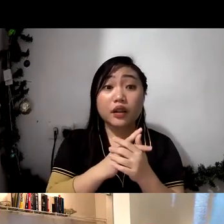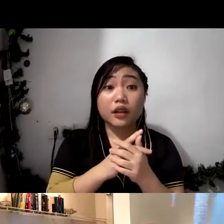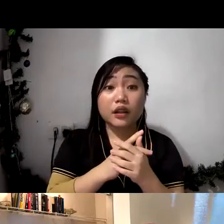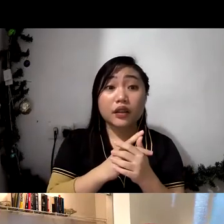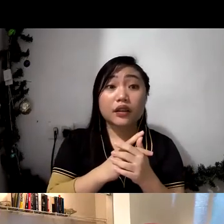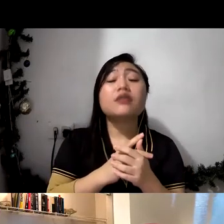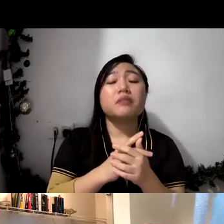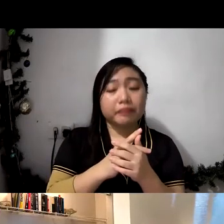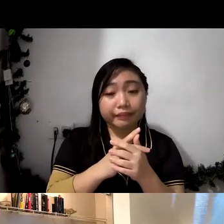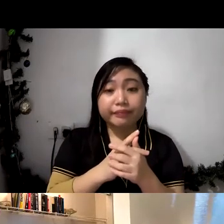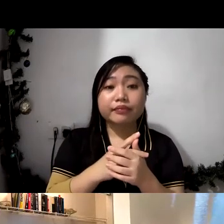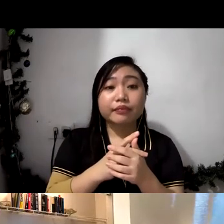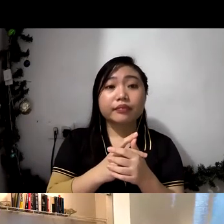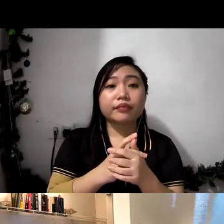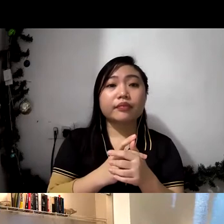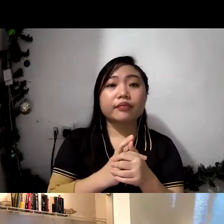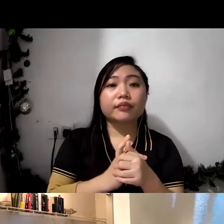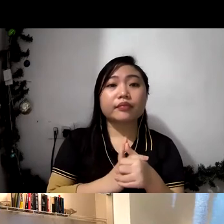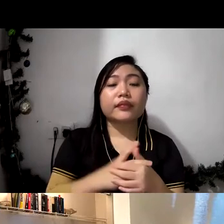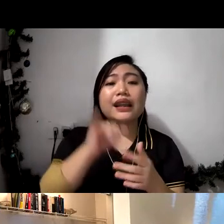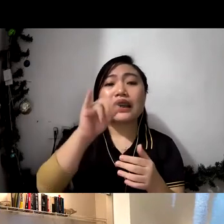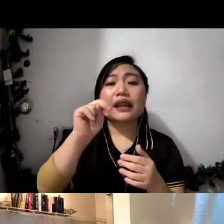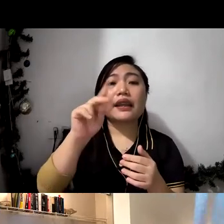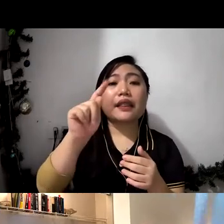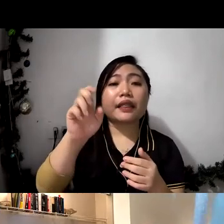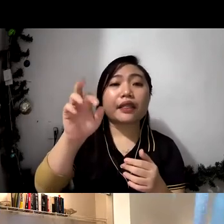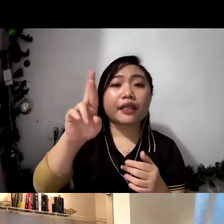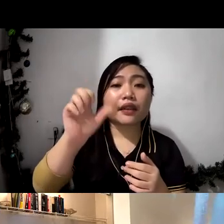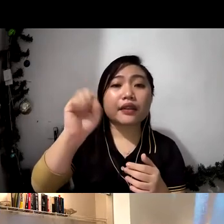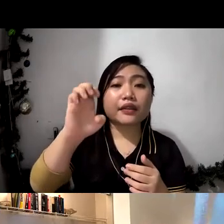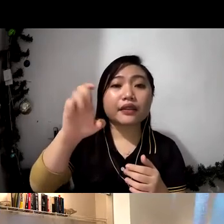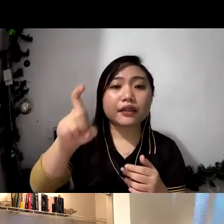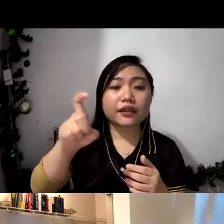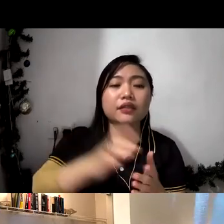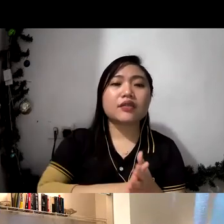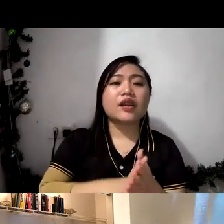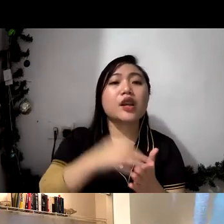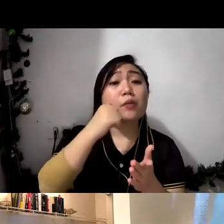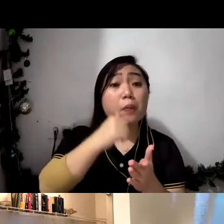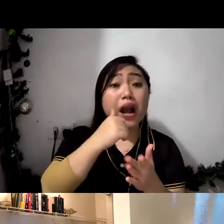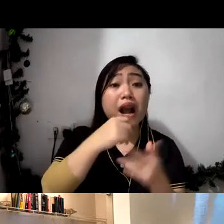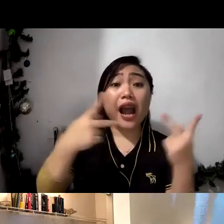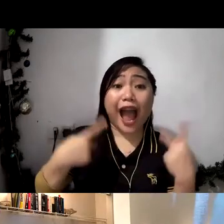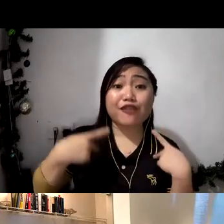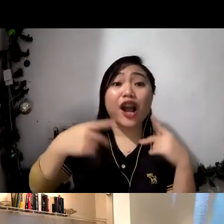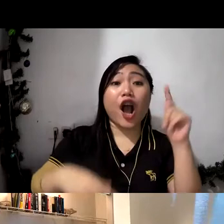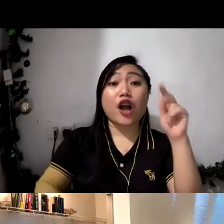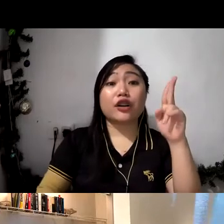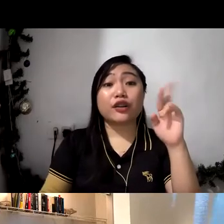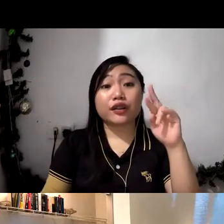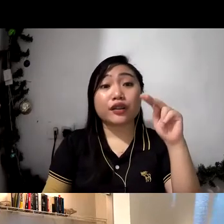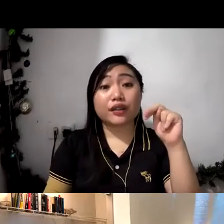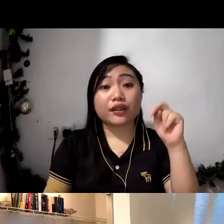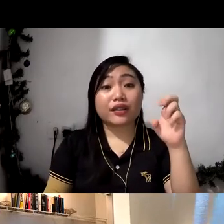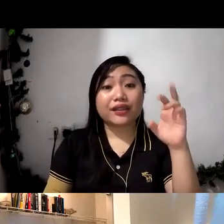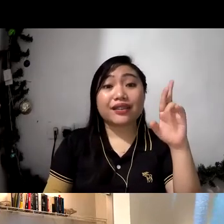intersex. Okay? So intersex. So may mga babae, for example, no, siya ay may Turner syndrome, no, may missing female